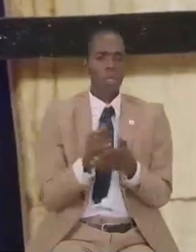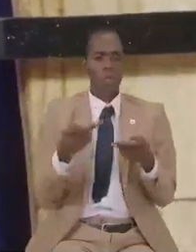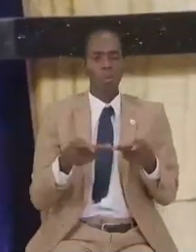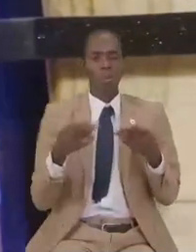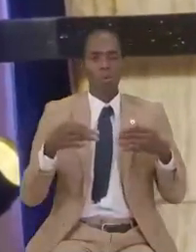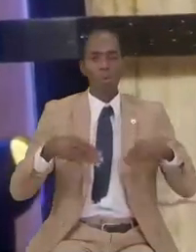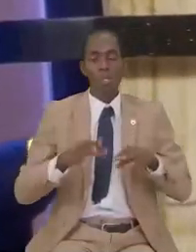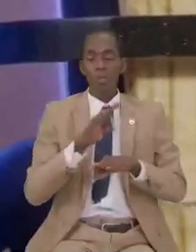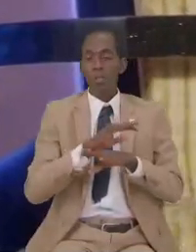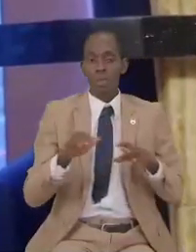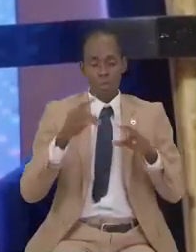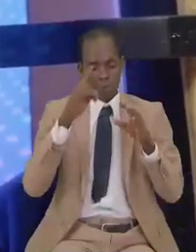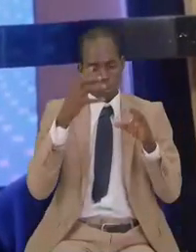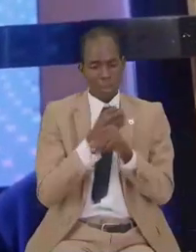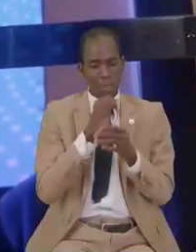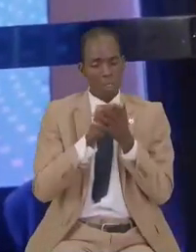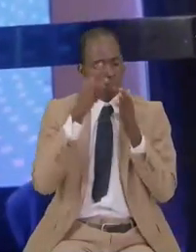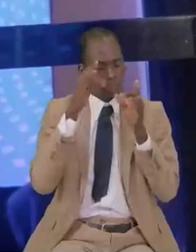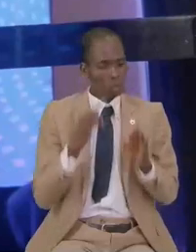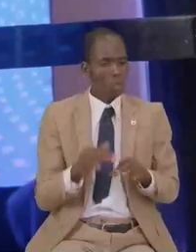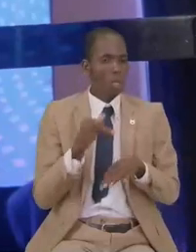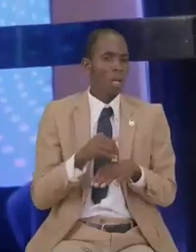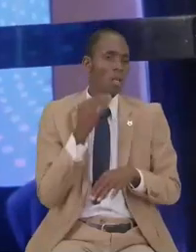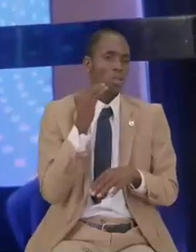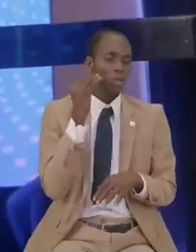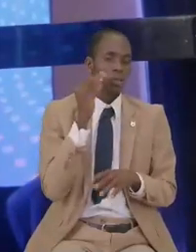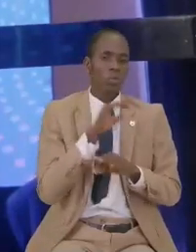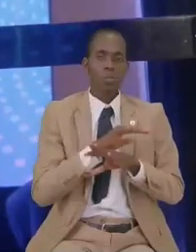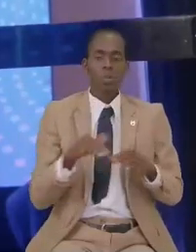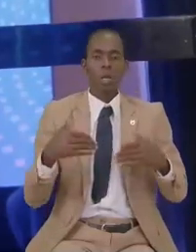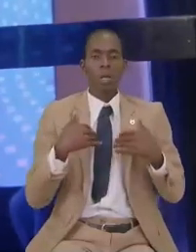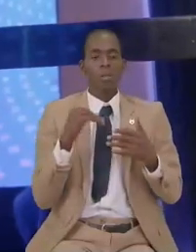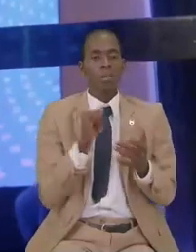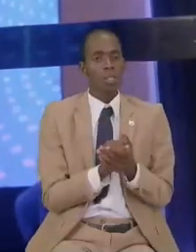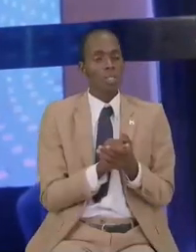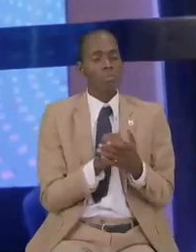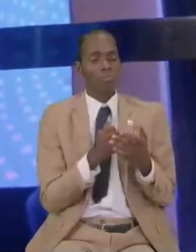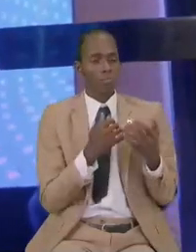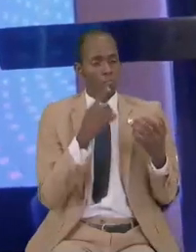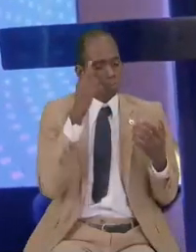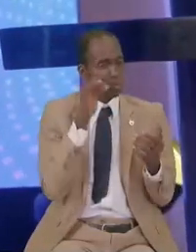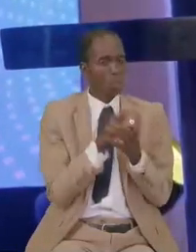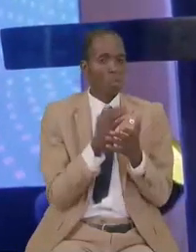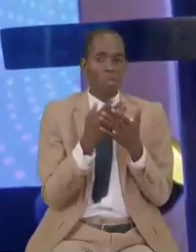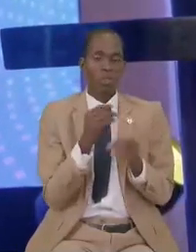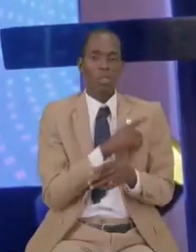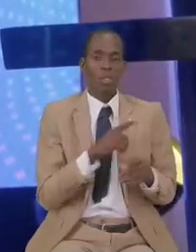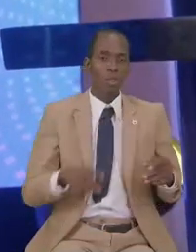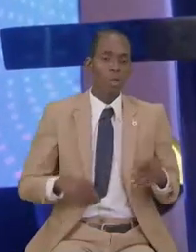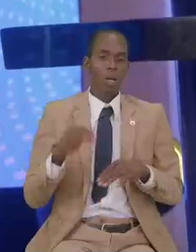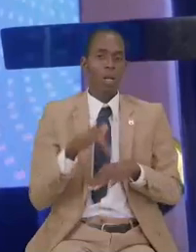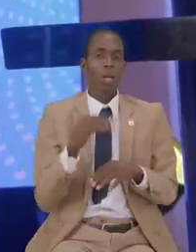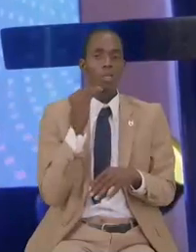de décision sur tes genoux à la maison, si tu n'as pas la conviction avant, devant le Seigneur à la maison, et